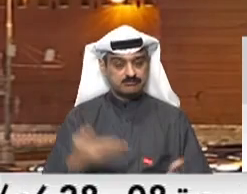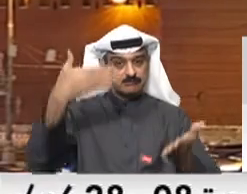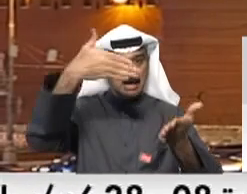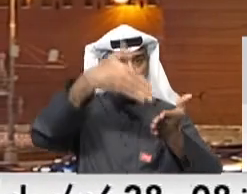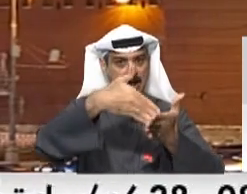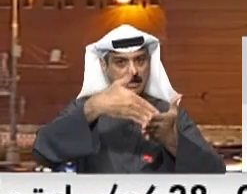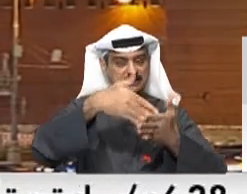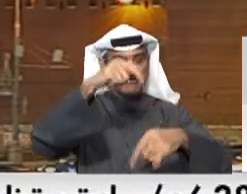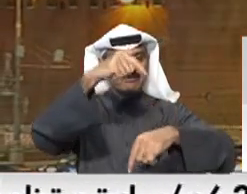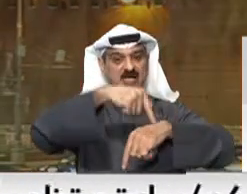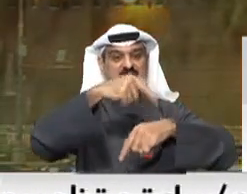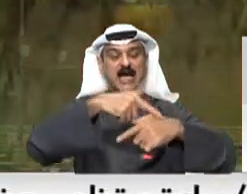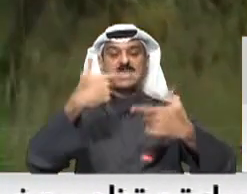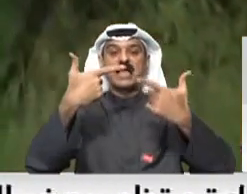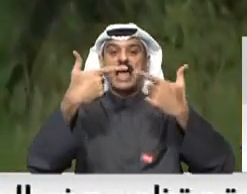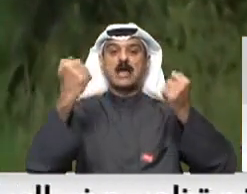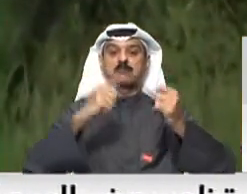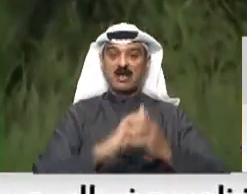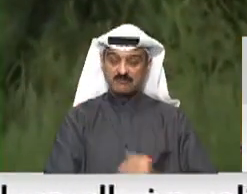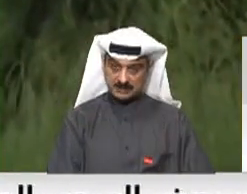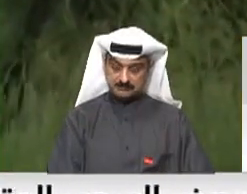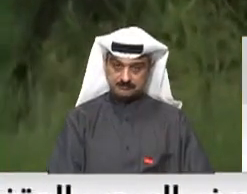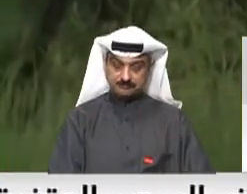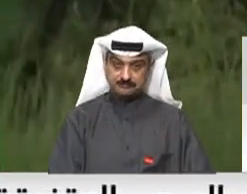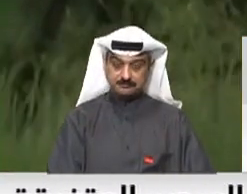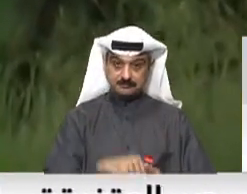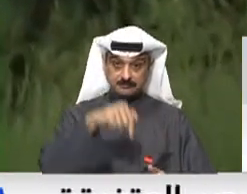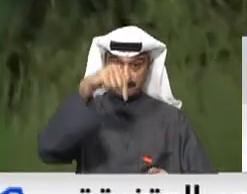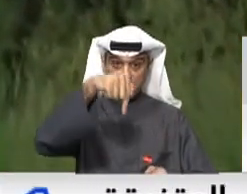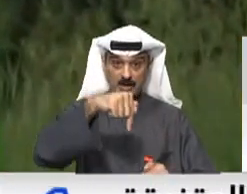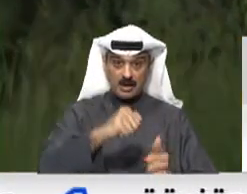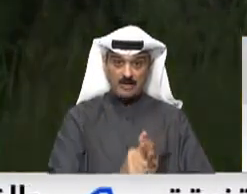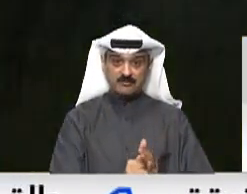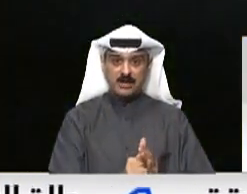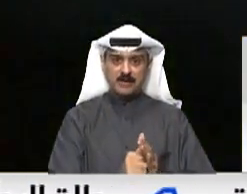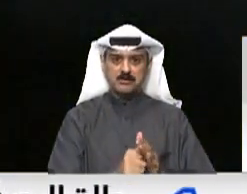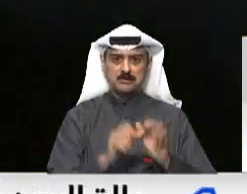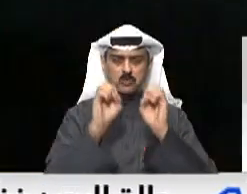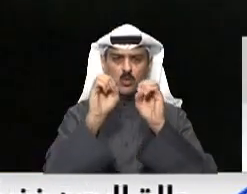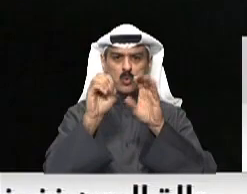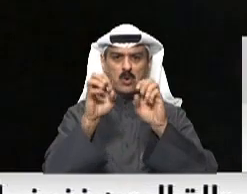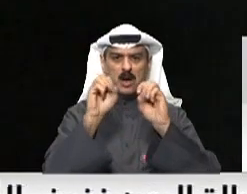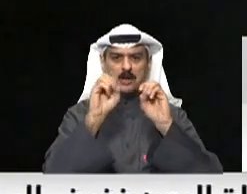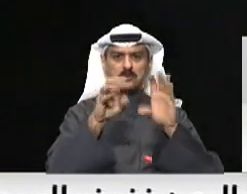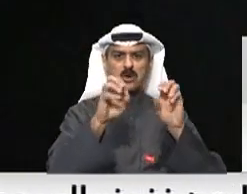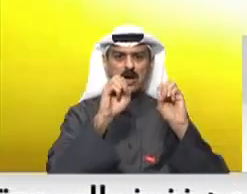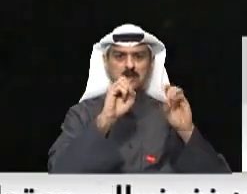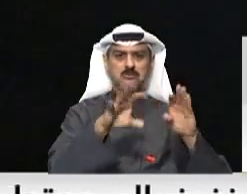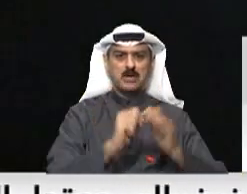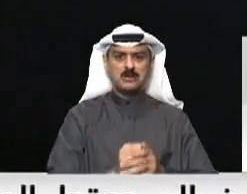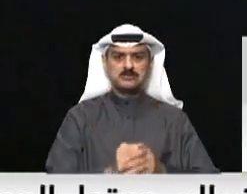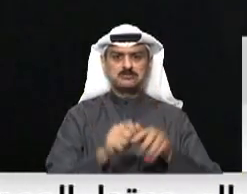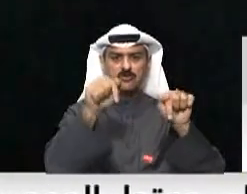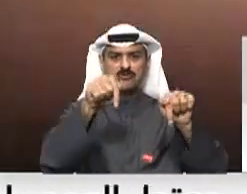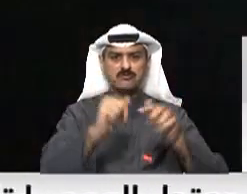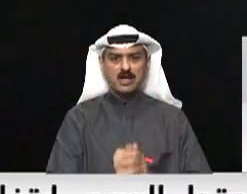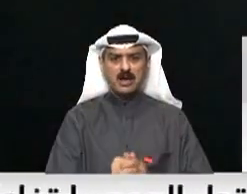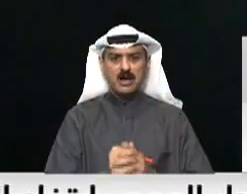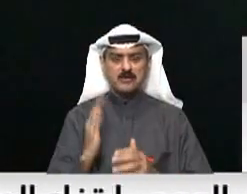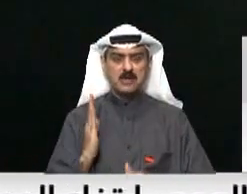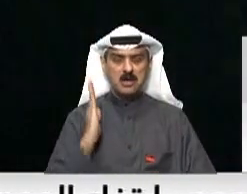ساعة الصفر. وابل القذائف والرصاص الروسي في الأيام الثلاثة الأولى خلفت أكثر